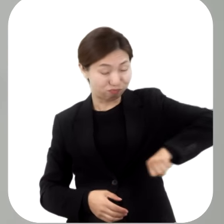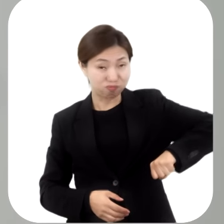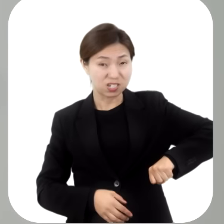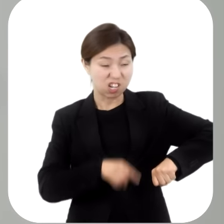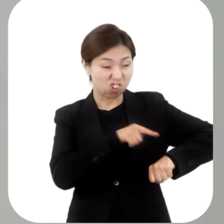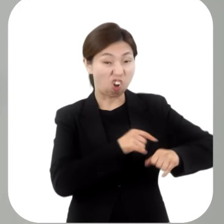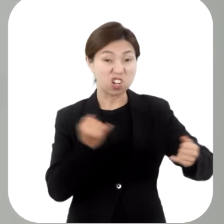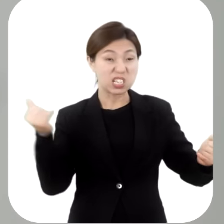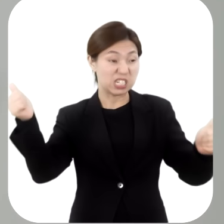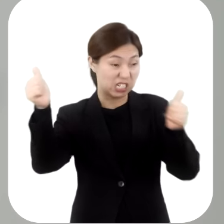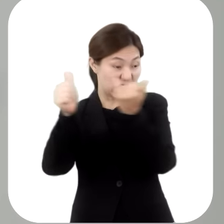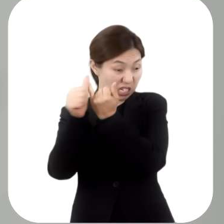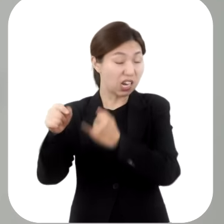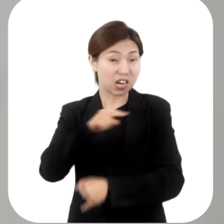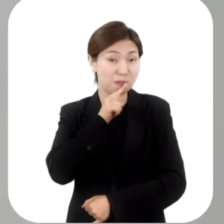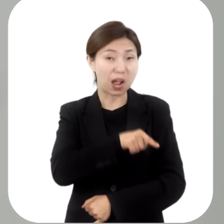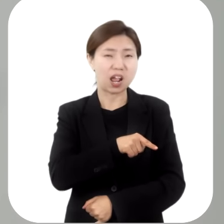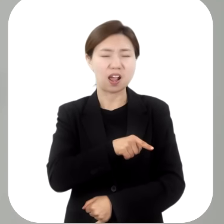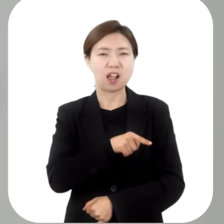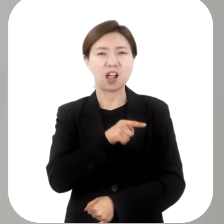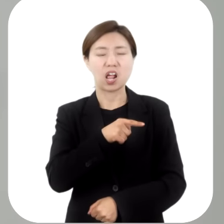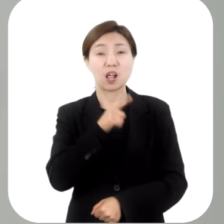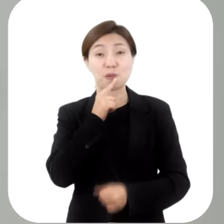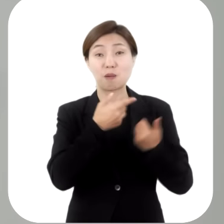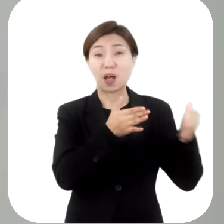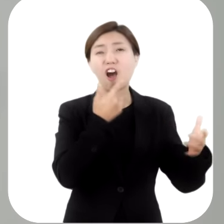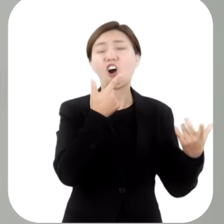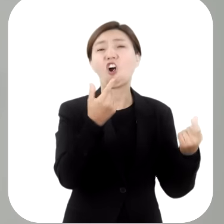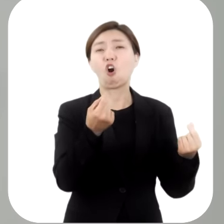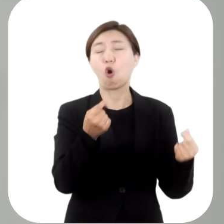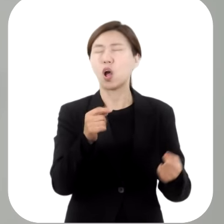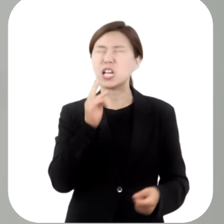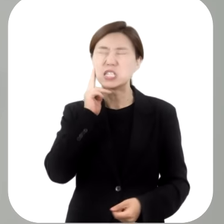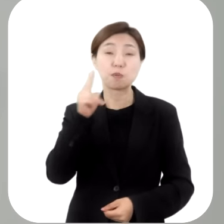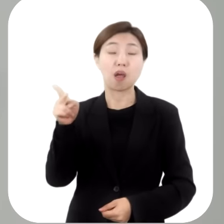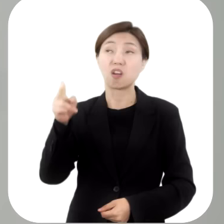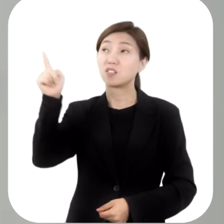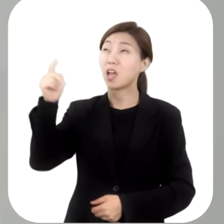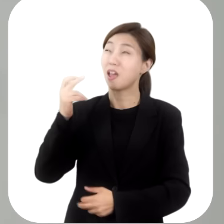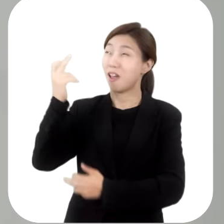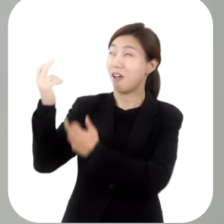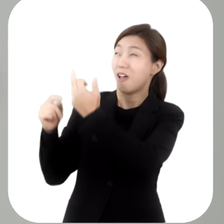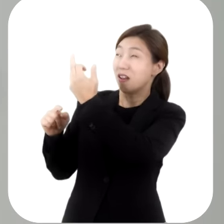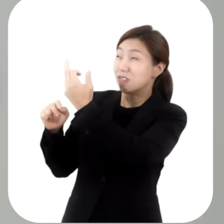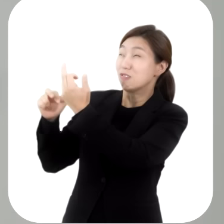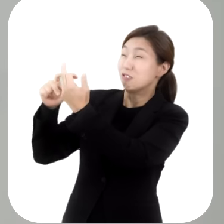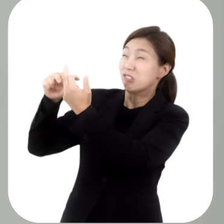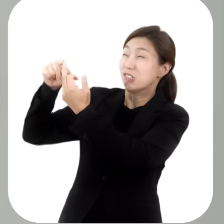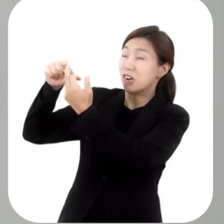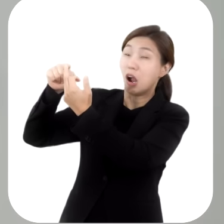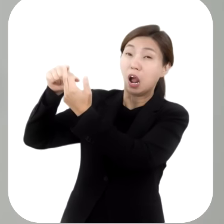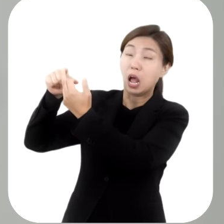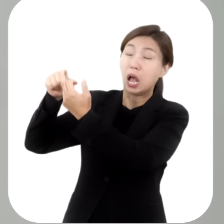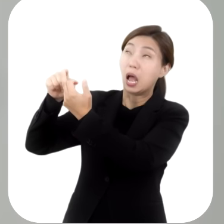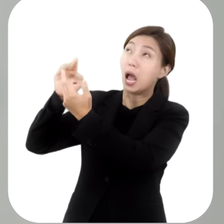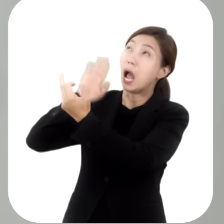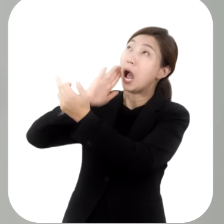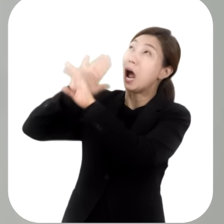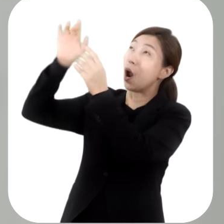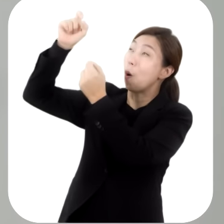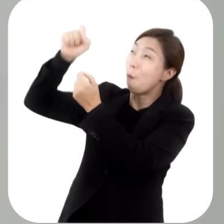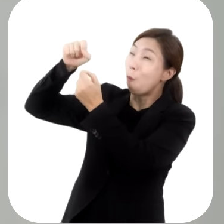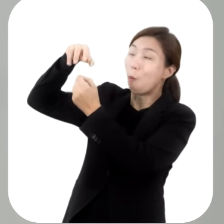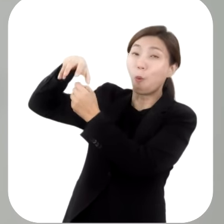보내버린다 하는 정도의 오지인데 그게 이제 청정지역이 된 거예요. 왜냐하면 하늘 아래 첫 동네가 되니까,